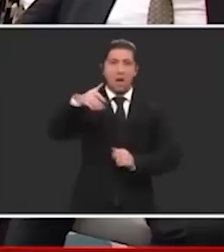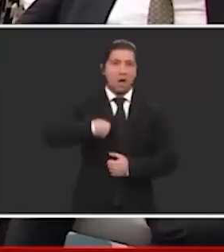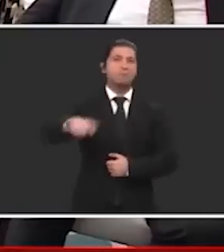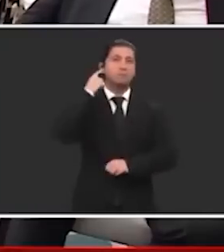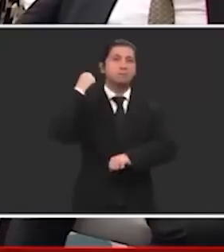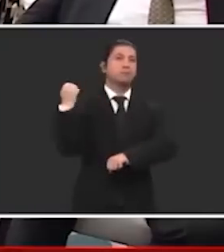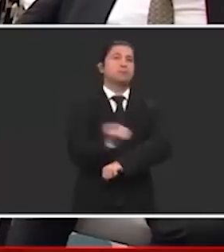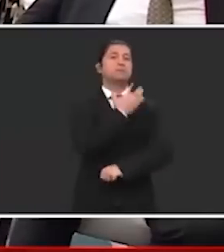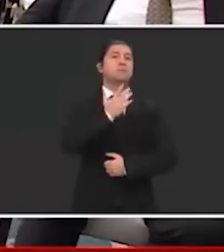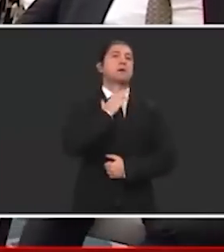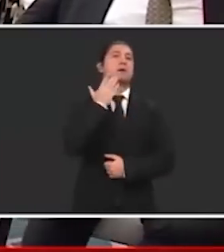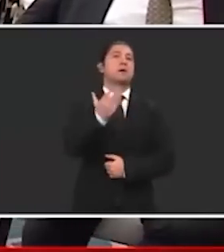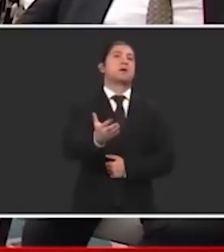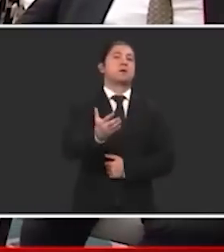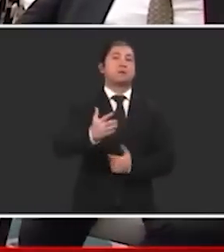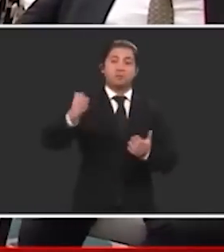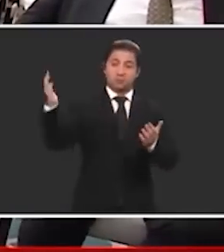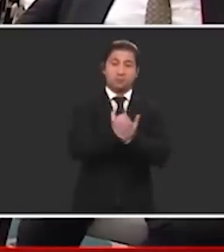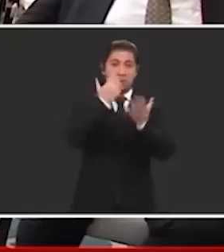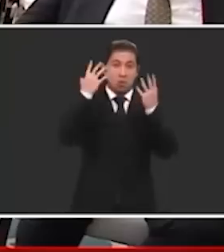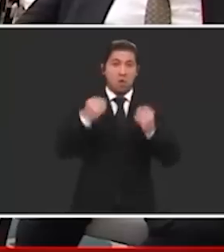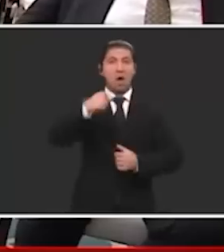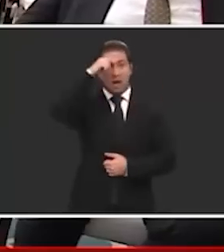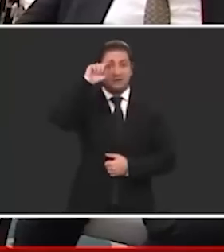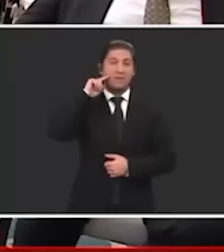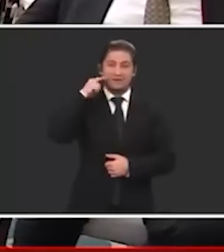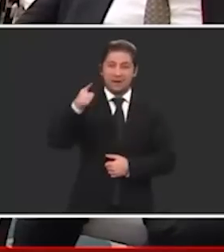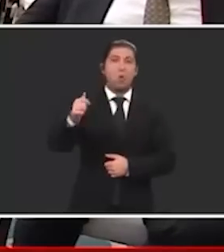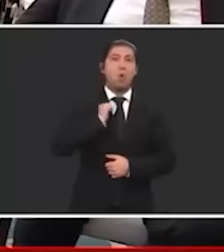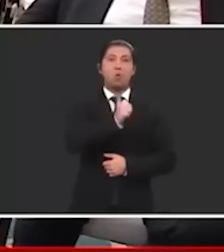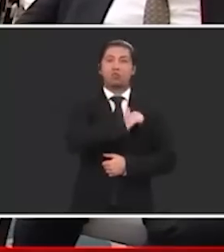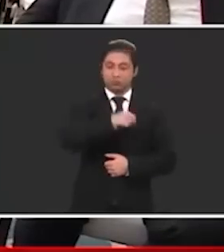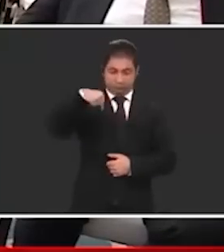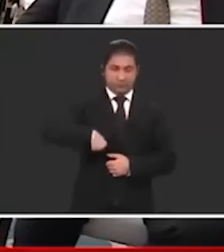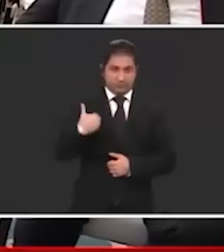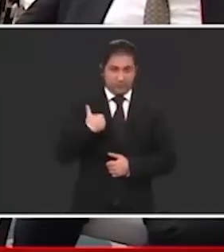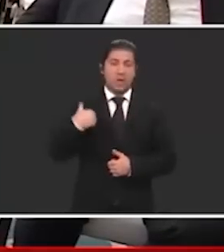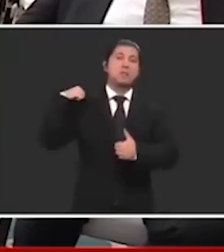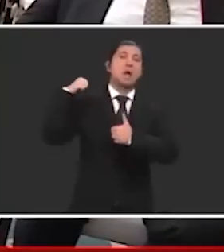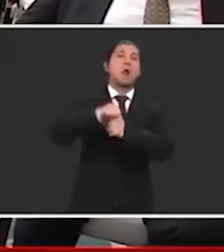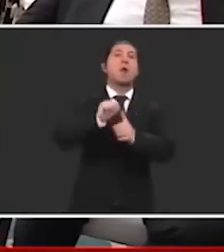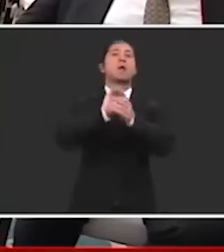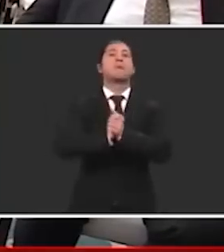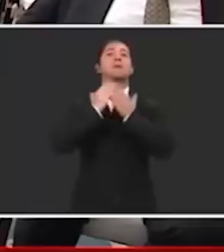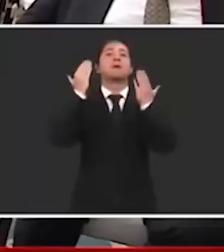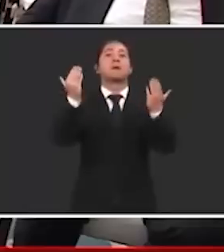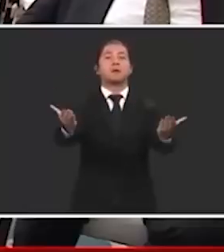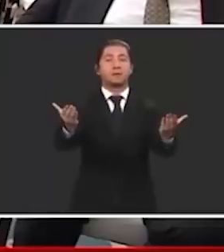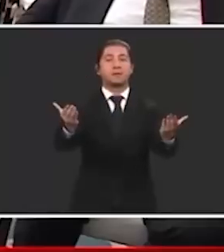gurur duyduk. Muzaffer Azerbaycan ordusunu buradan bir kez daha tebrik